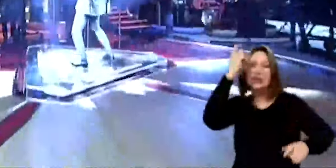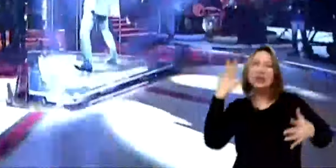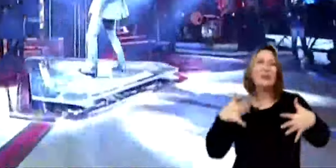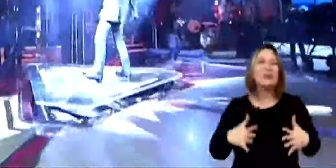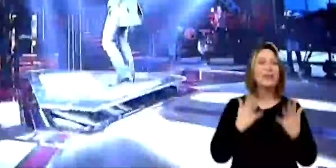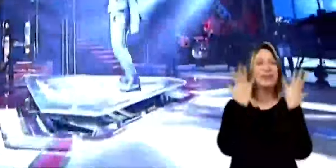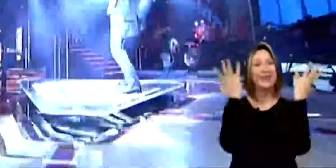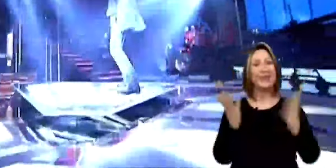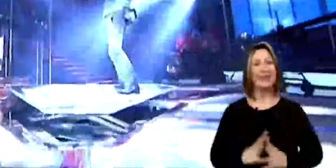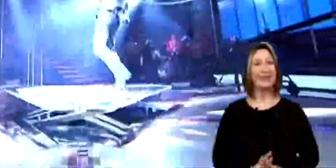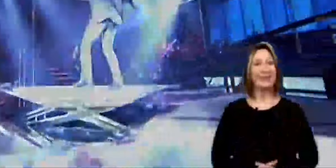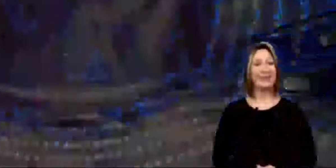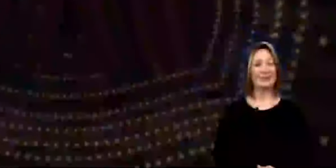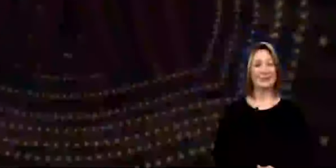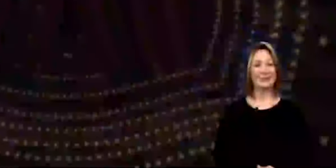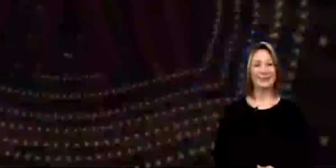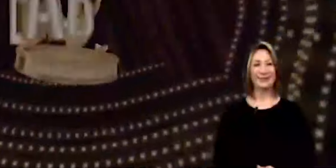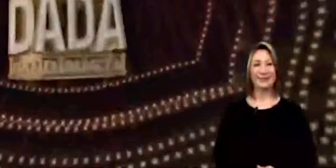ısındığımızı.